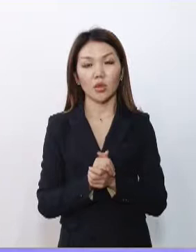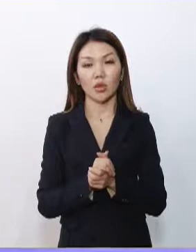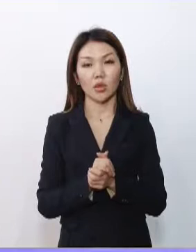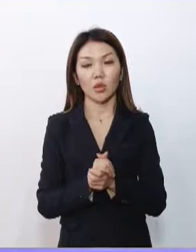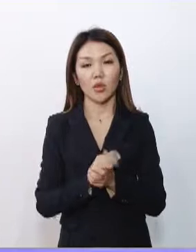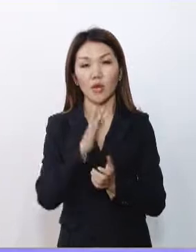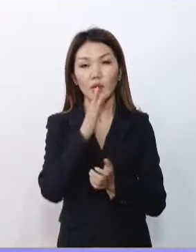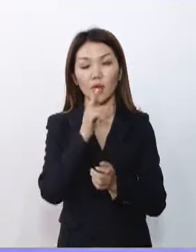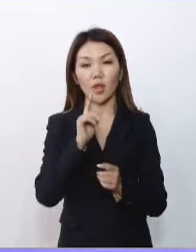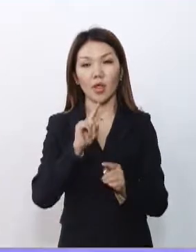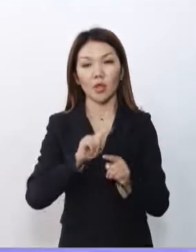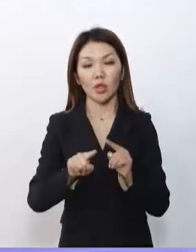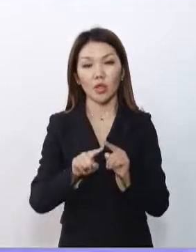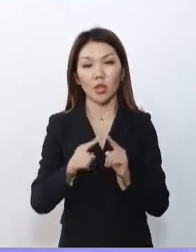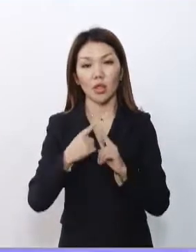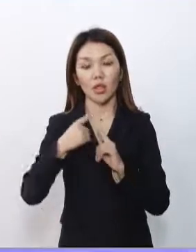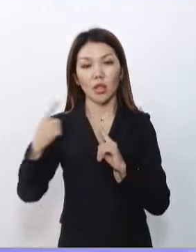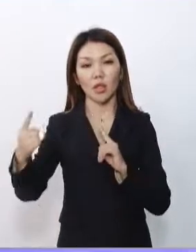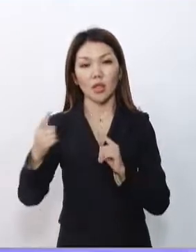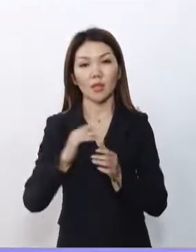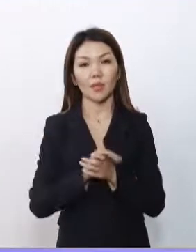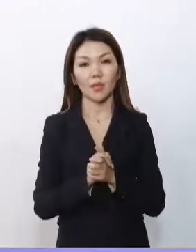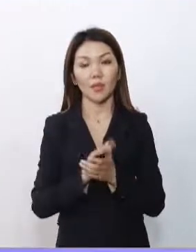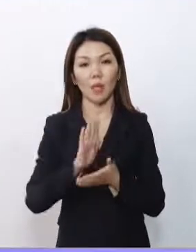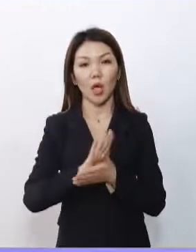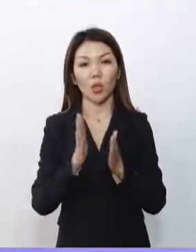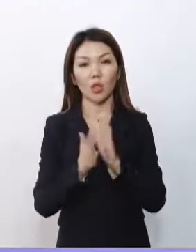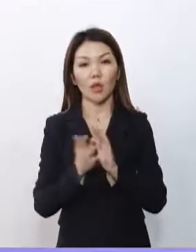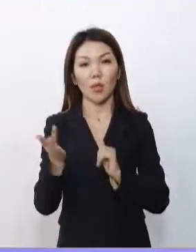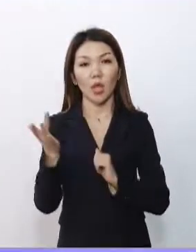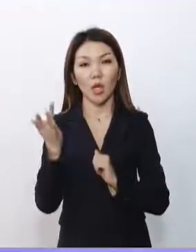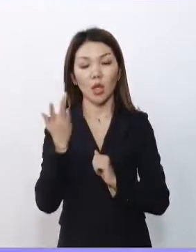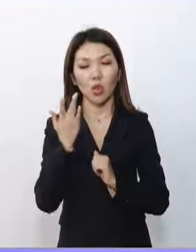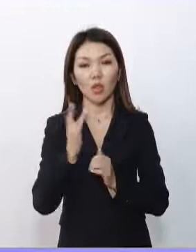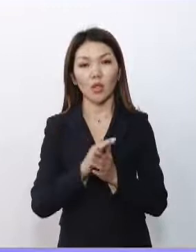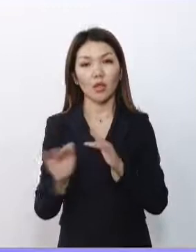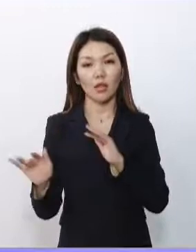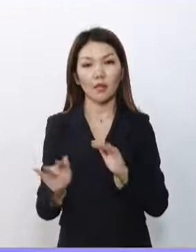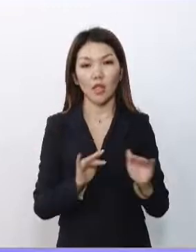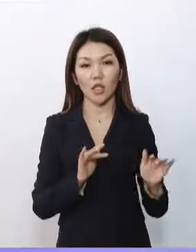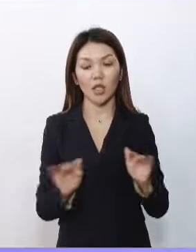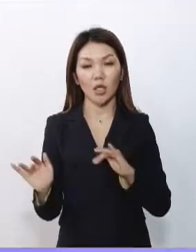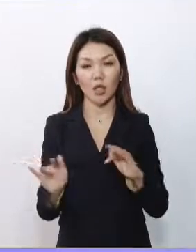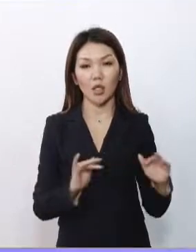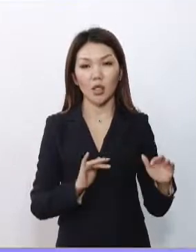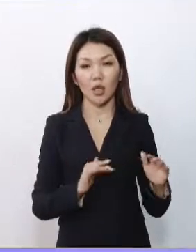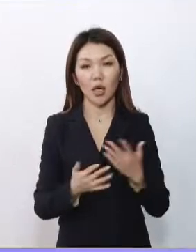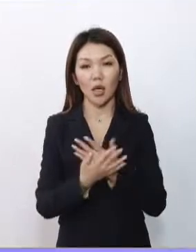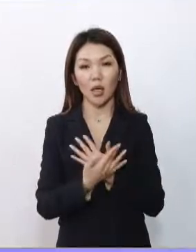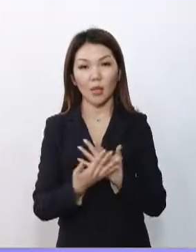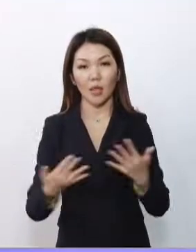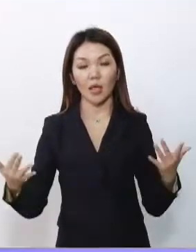времени и расстояния по условиям которых движение объекта